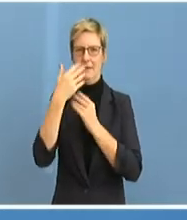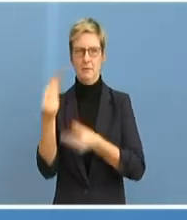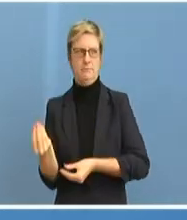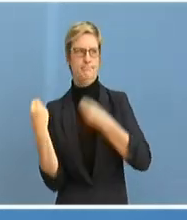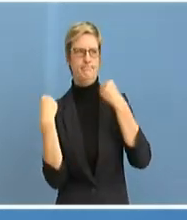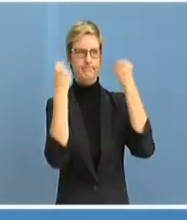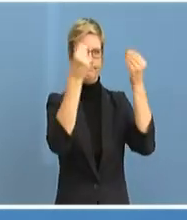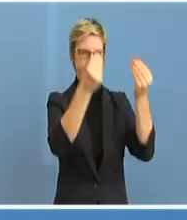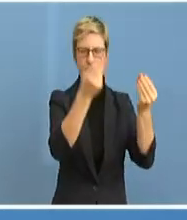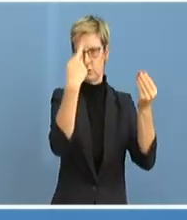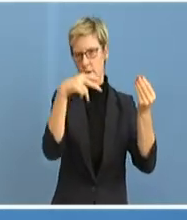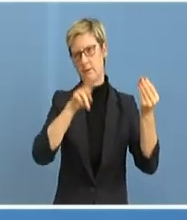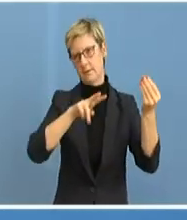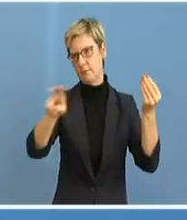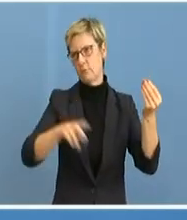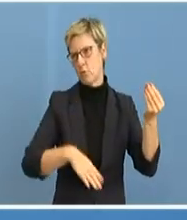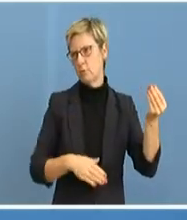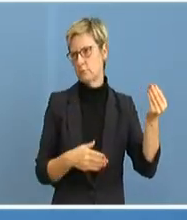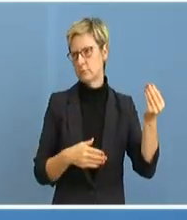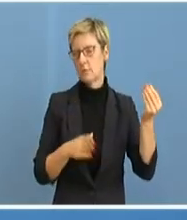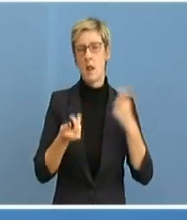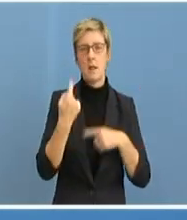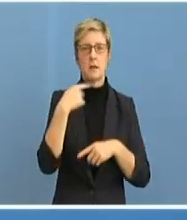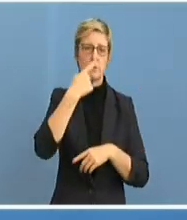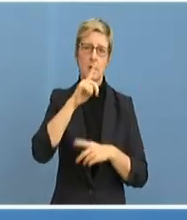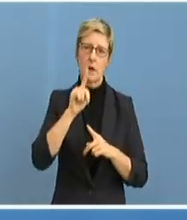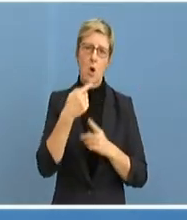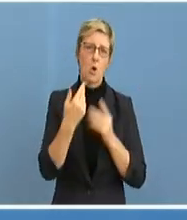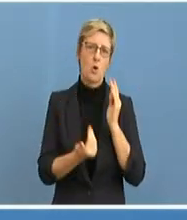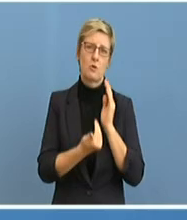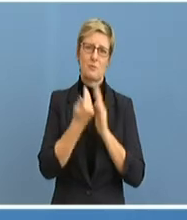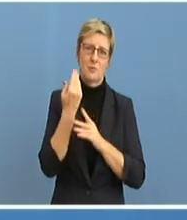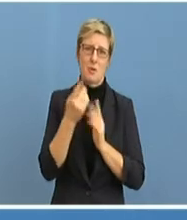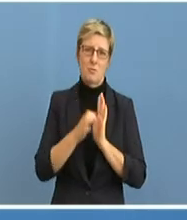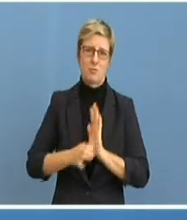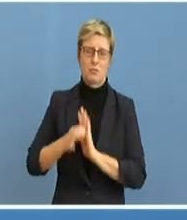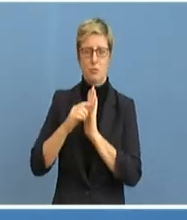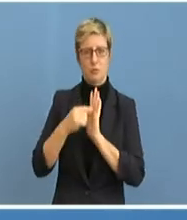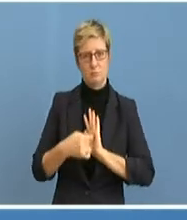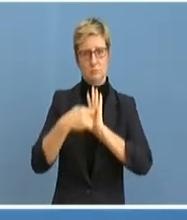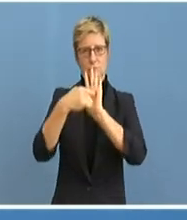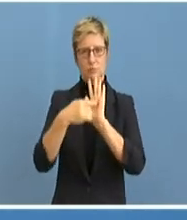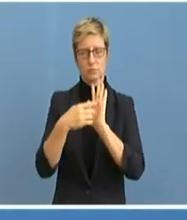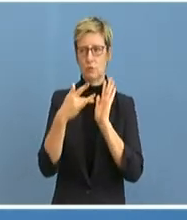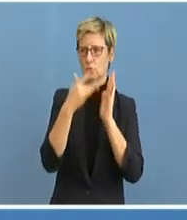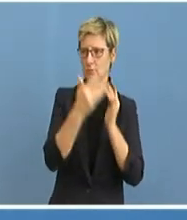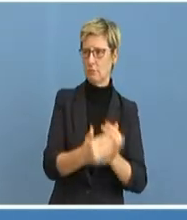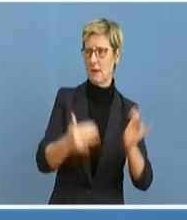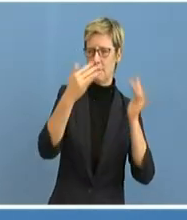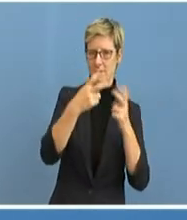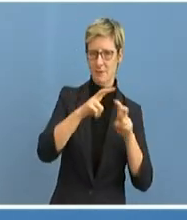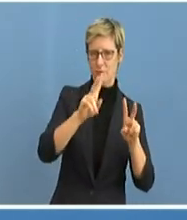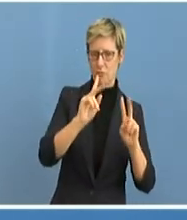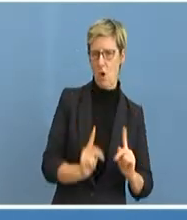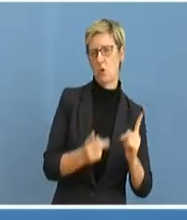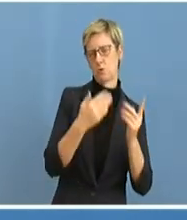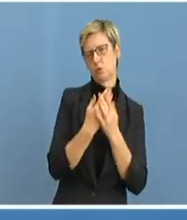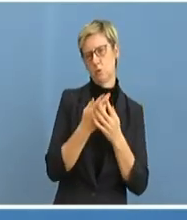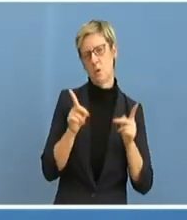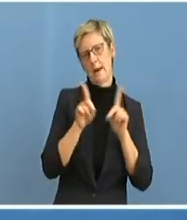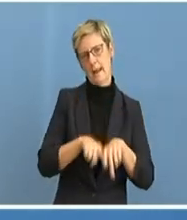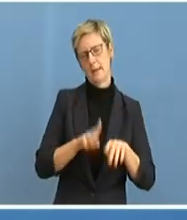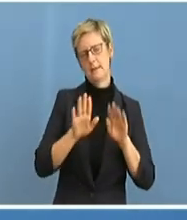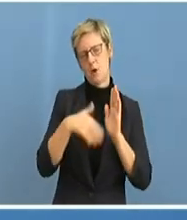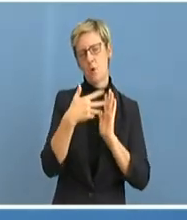auch am Freitag über die neue Entwicklung informiert haben, nachdem auch das Parlament darüber informiert wurde. Ein